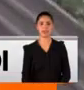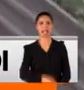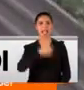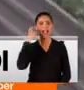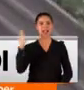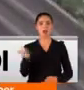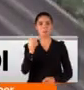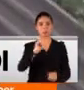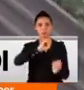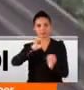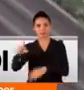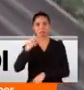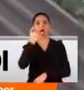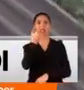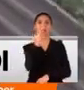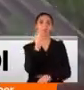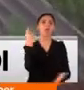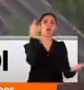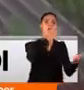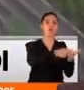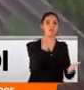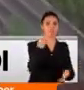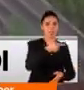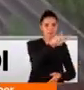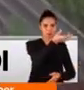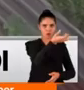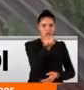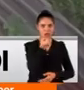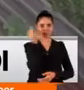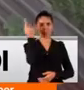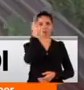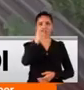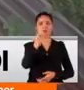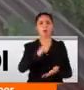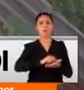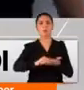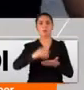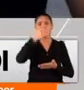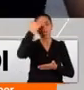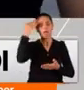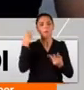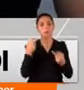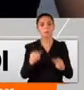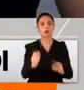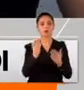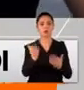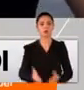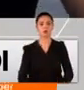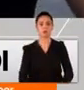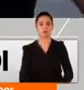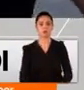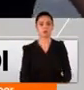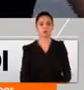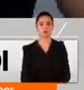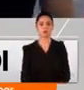Eskisini attı, 6 bin lira verip yenisini aldı. Ama tedbirsizliği yüzünden tüm emekleri boşa gitti. İçeri girdim, bir çıktım blok